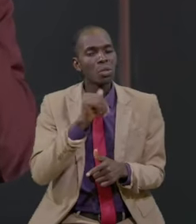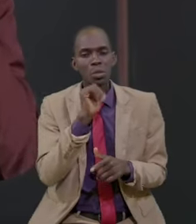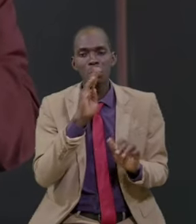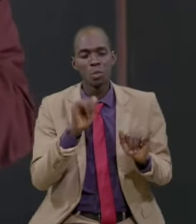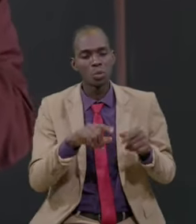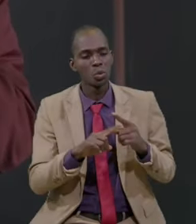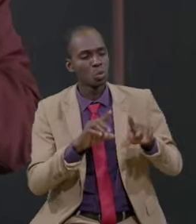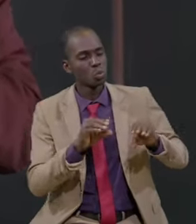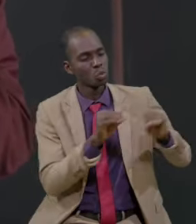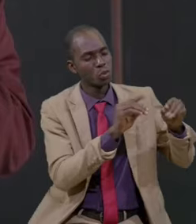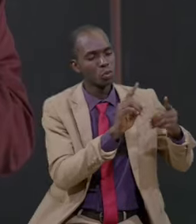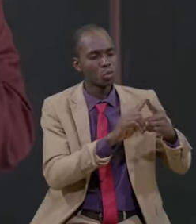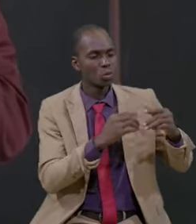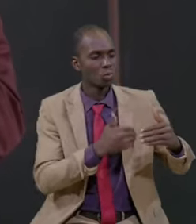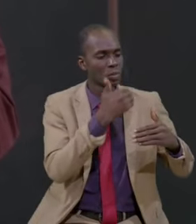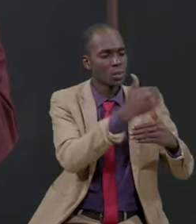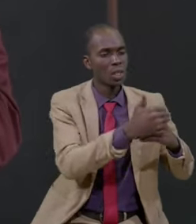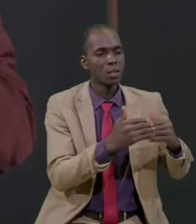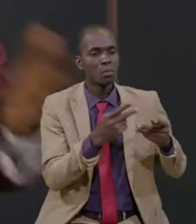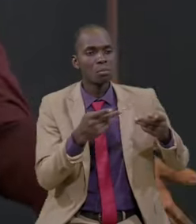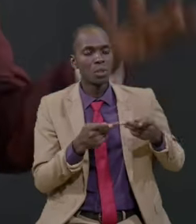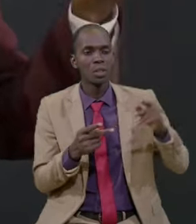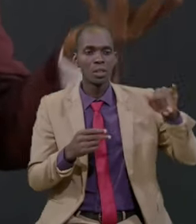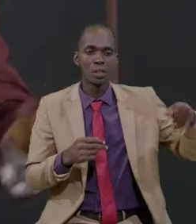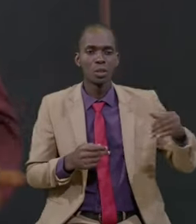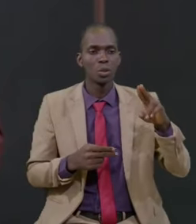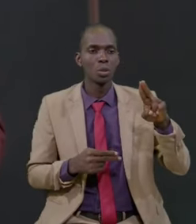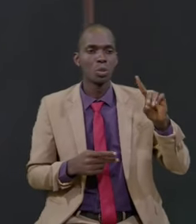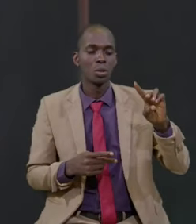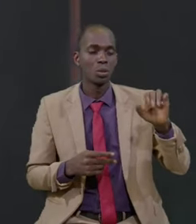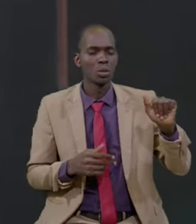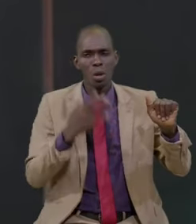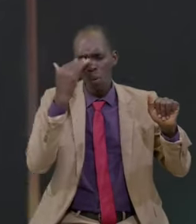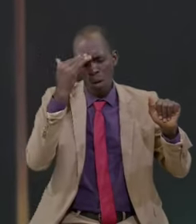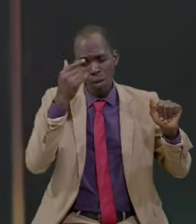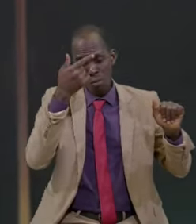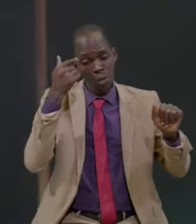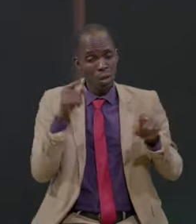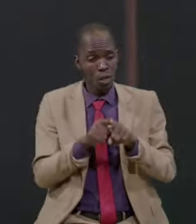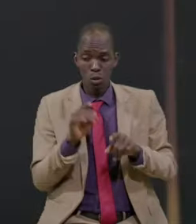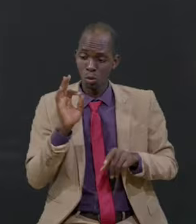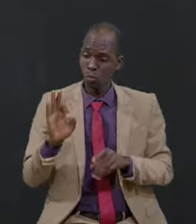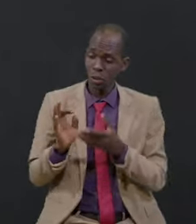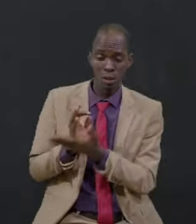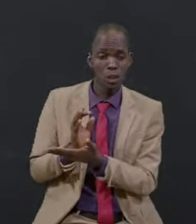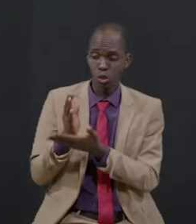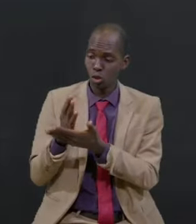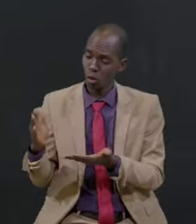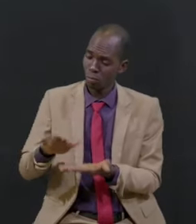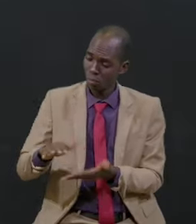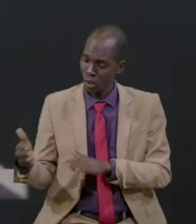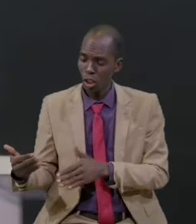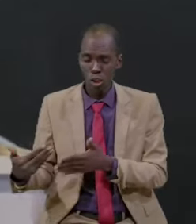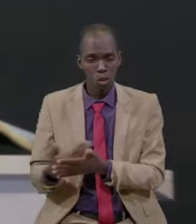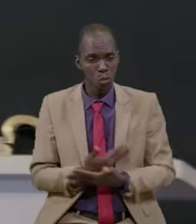Judée. Pourquoi? Parce que quand vous prêchez, certains meurent et de nouveaux bébés naissent. Est-ce que vous savez que